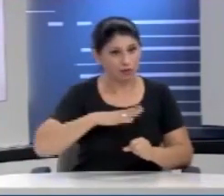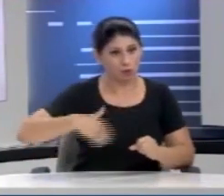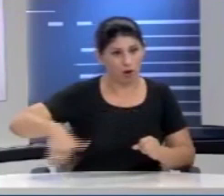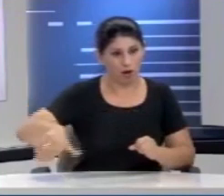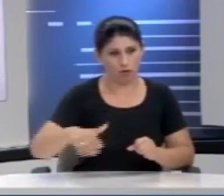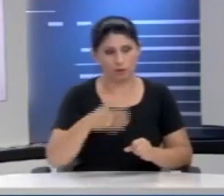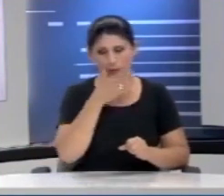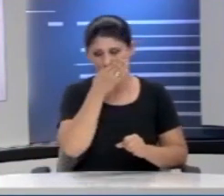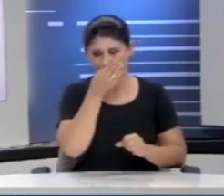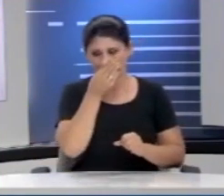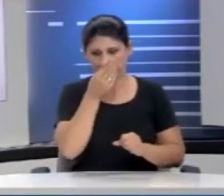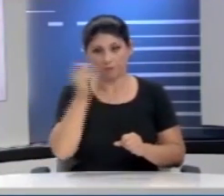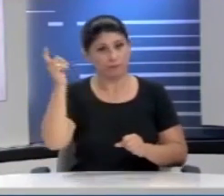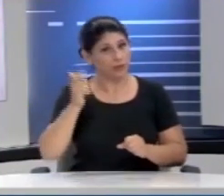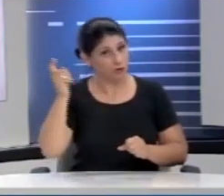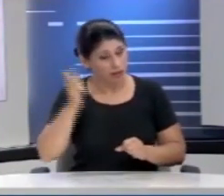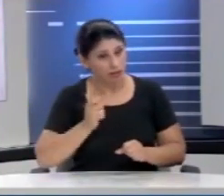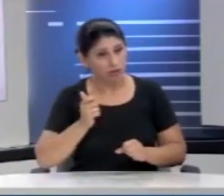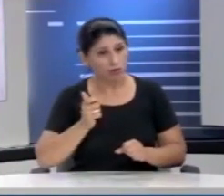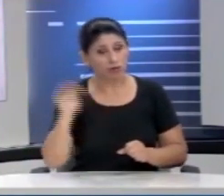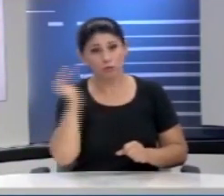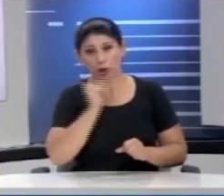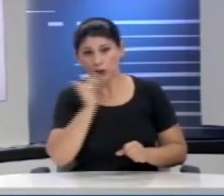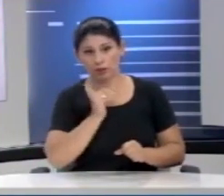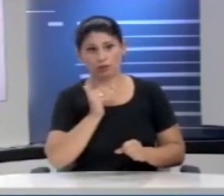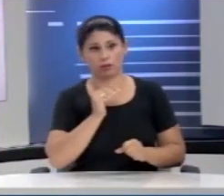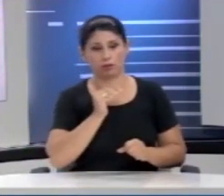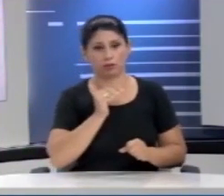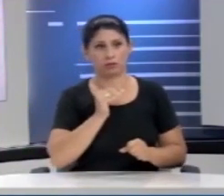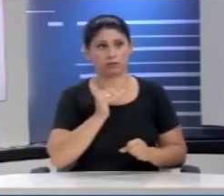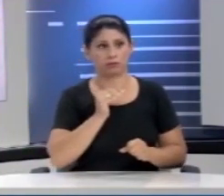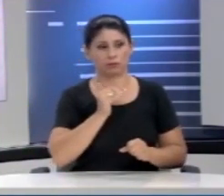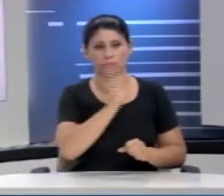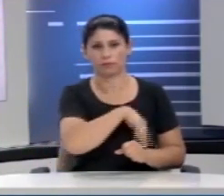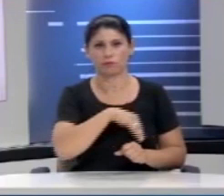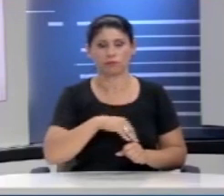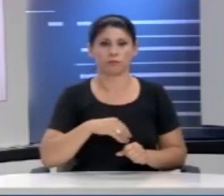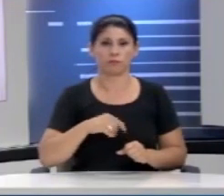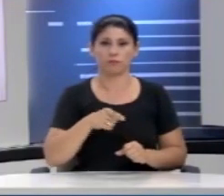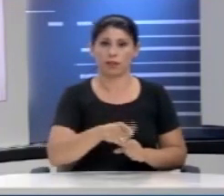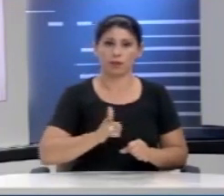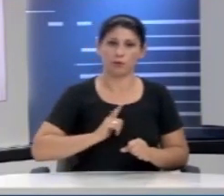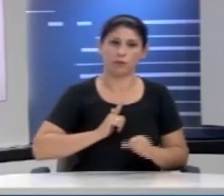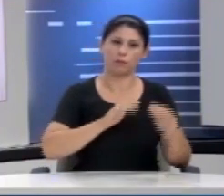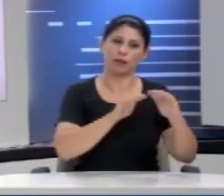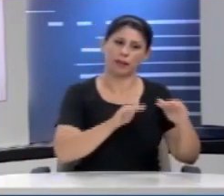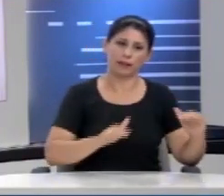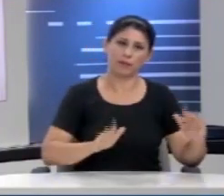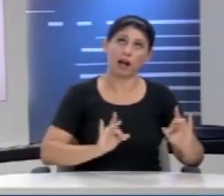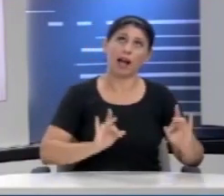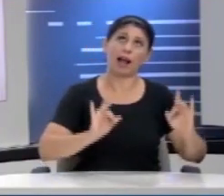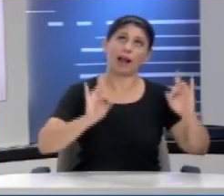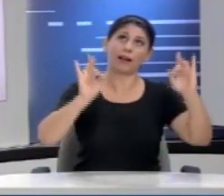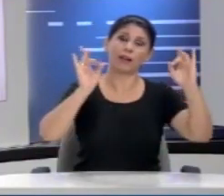μας, τους συνταξιούχους, πιο γρήγορα εκεί που θα προσμένουν με ηρεμία